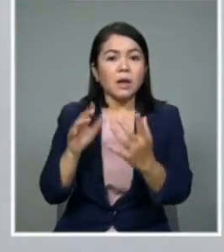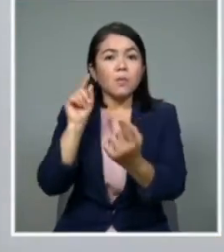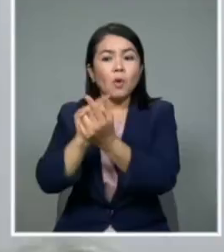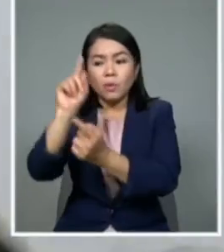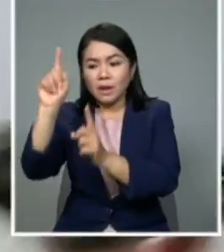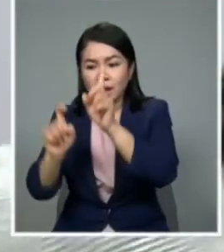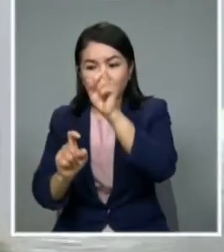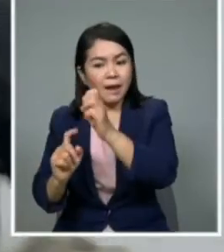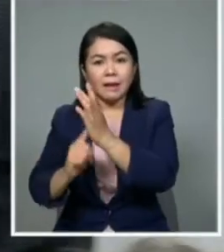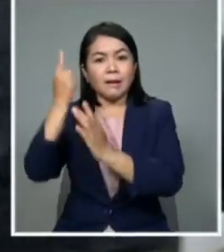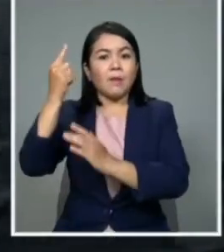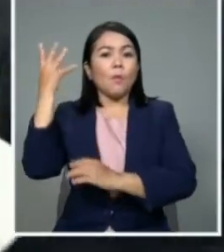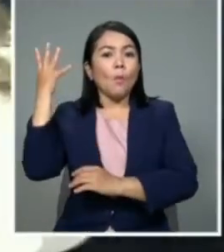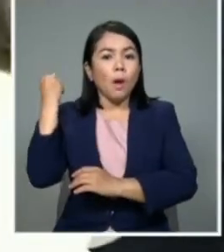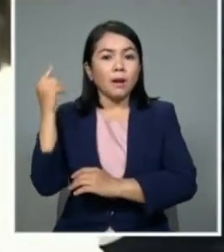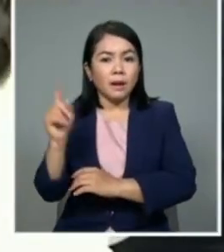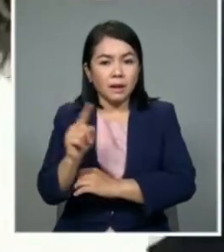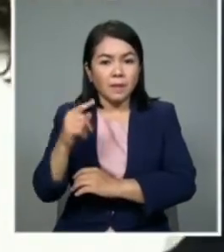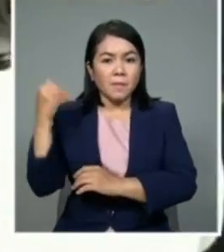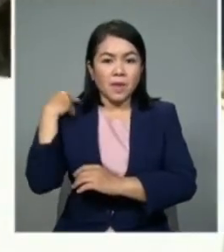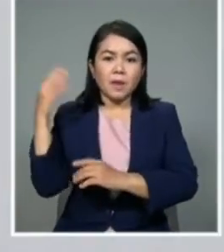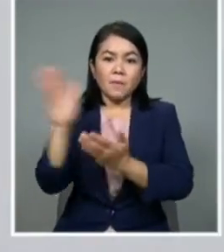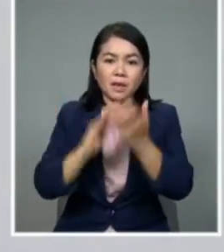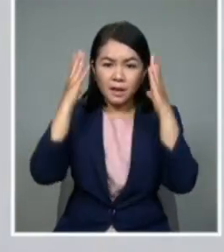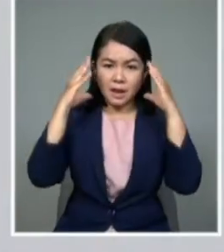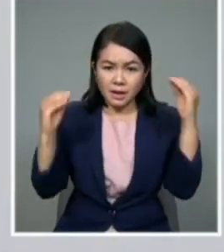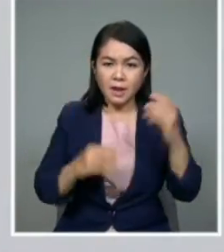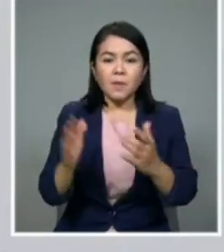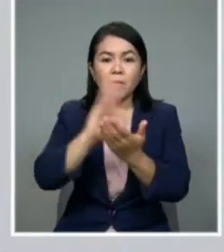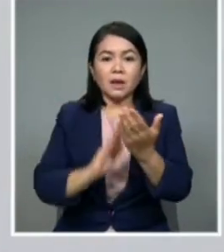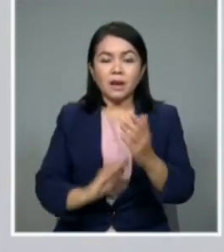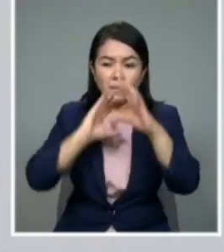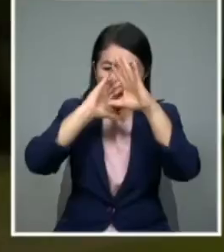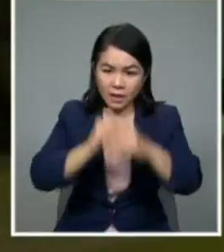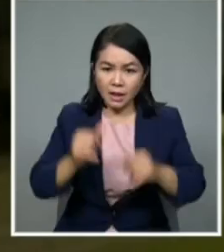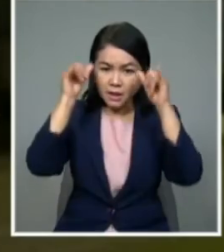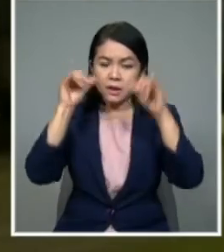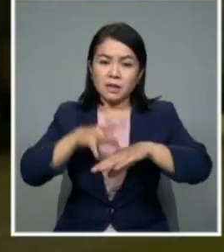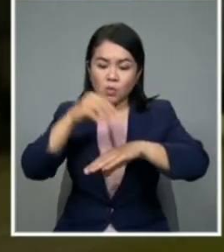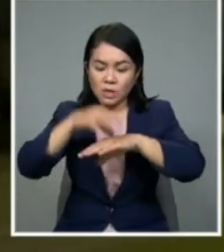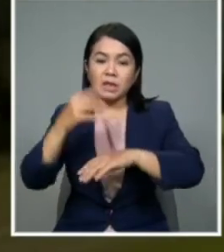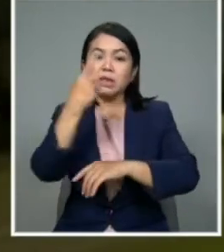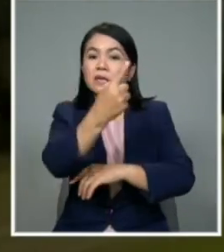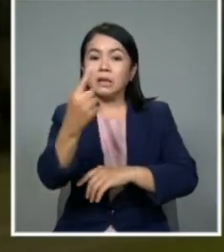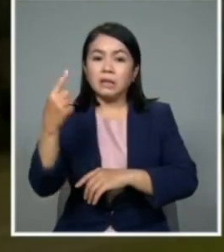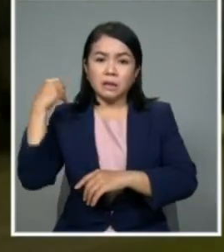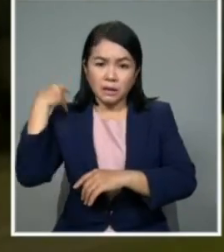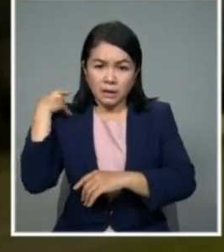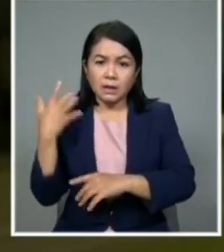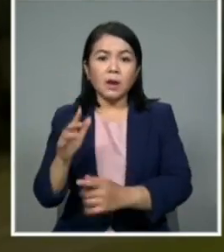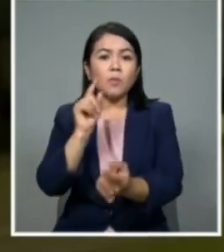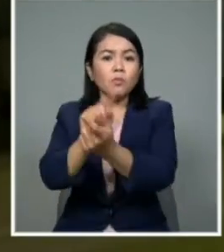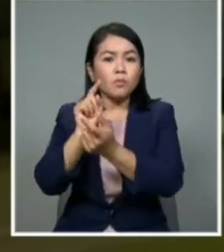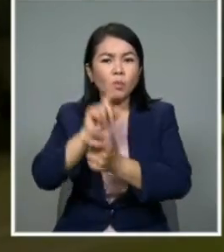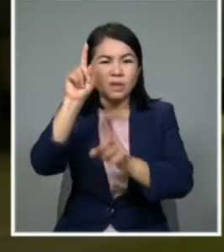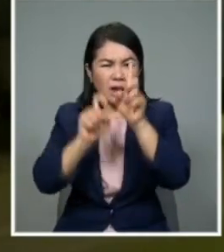พบผู้เสียชีวิตรายแรกเมื่อวานนี้มีไอร์แลนด์แอฟริกาโคสต์บัลแกเรียสวีเดนประเทศละ1คนค่ะและประเทศที่พ